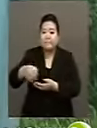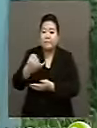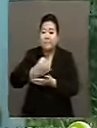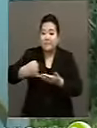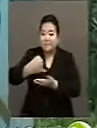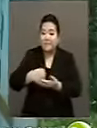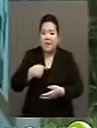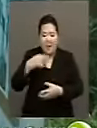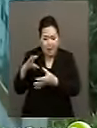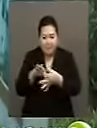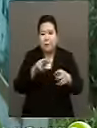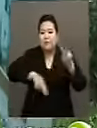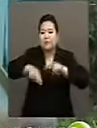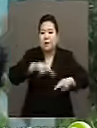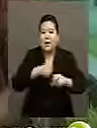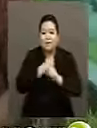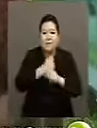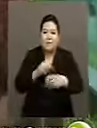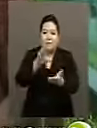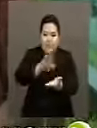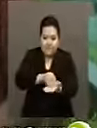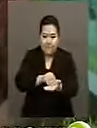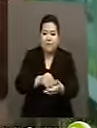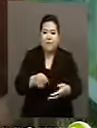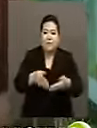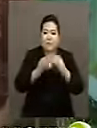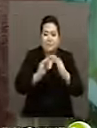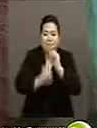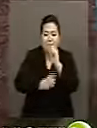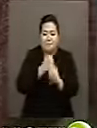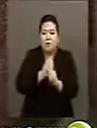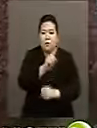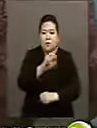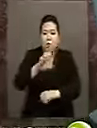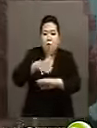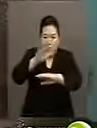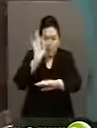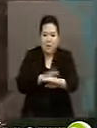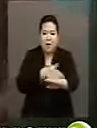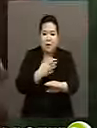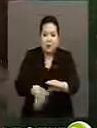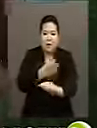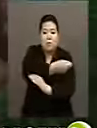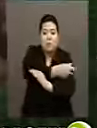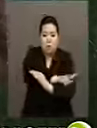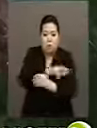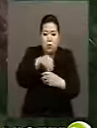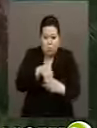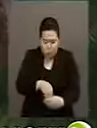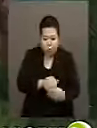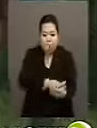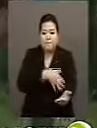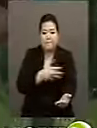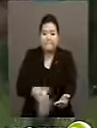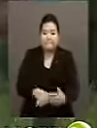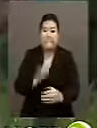เป็นโบราณสถานด้วยเพราะว่าด้วยอายุนะฮะก็ไม่ใช่น้อย100กว่าปีอยู่คู่เมืองภูเก็ตมาตั้งนานแล้วก็กำชับกับ